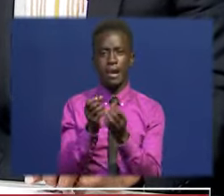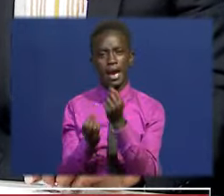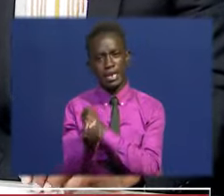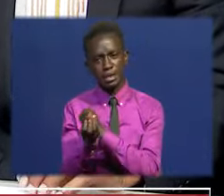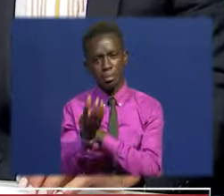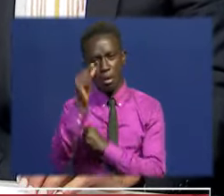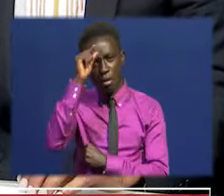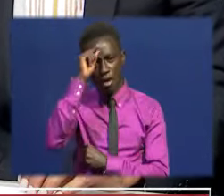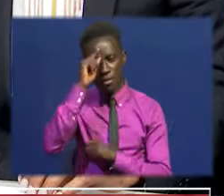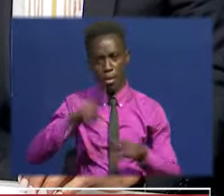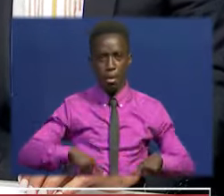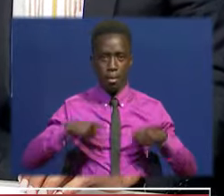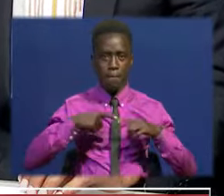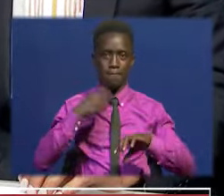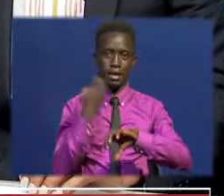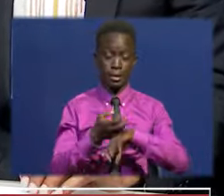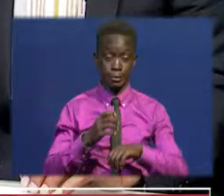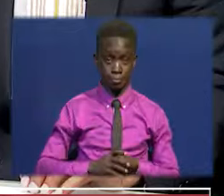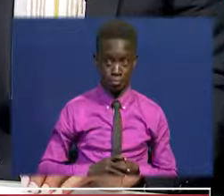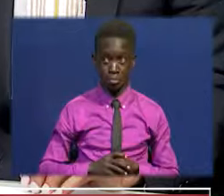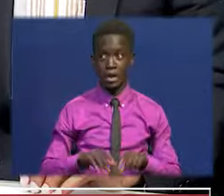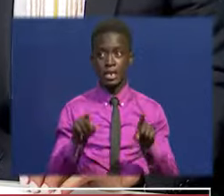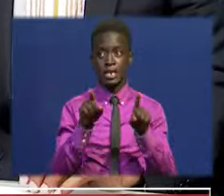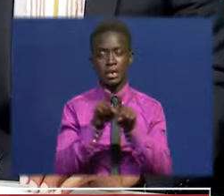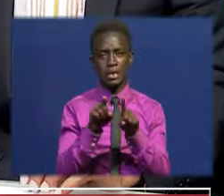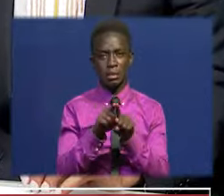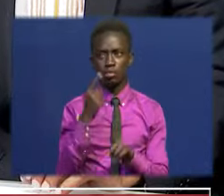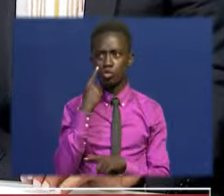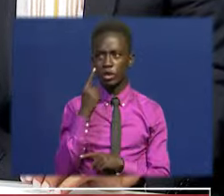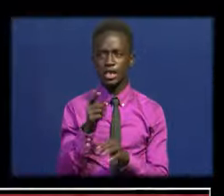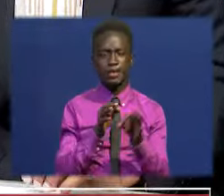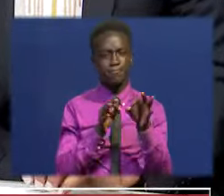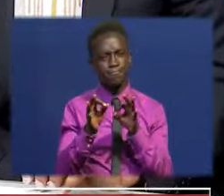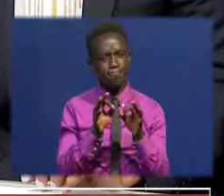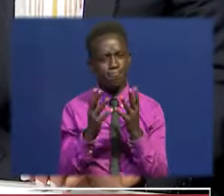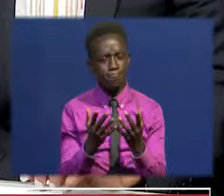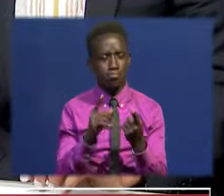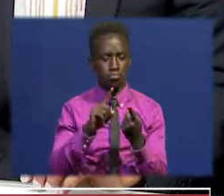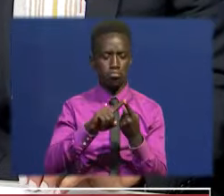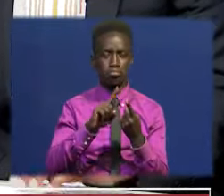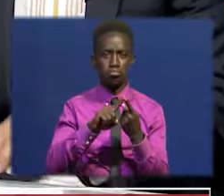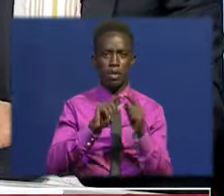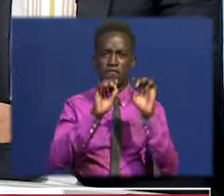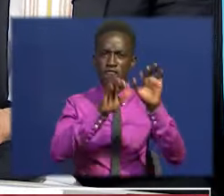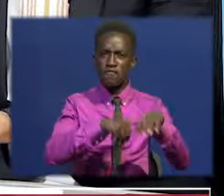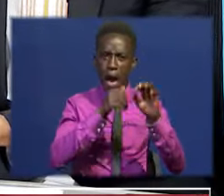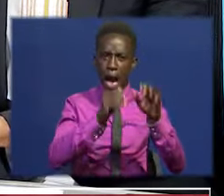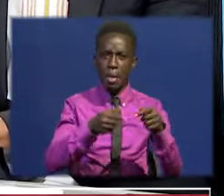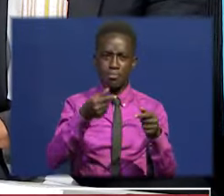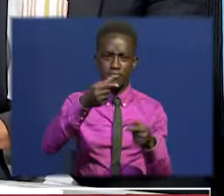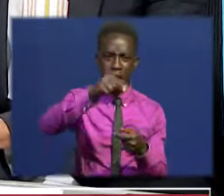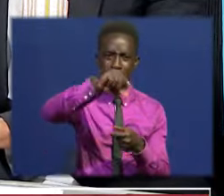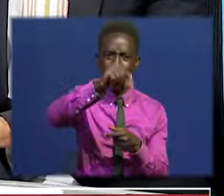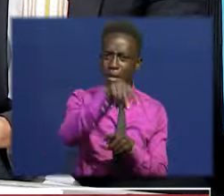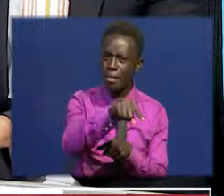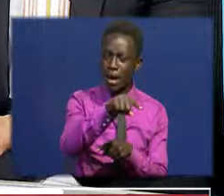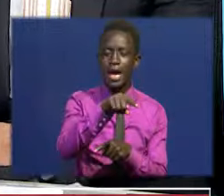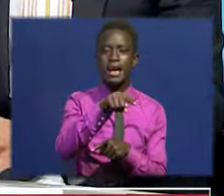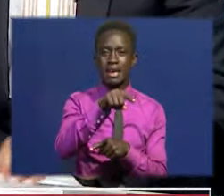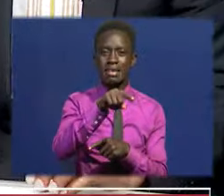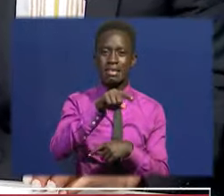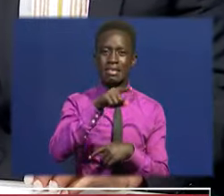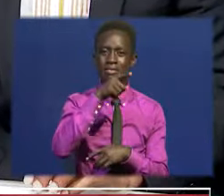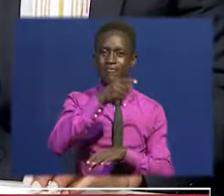ushuru, mgomo, madaktari unaendelea, pamoja na madai ya mbolea bandia ni miongoni mwa masuala ambayo Wakenya wanataka